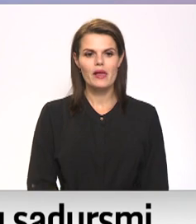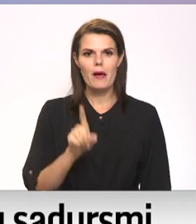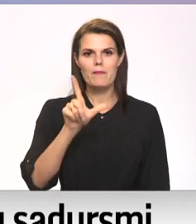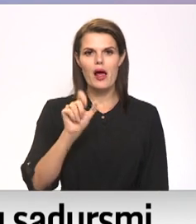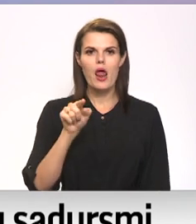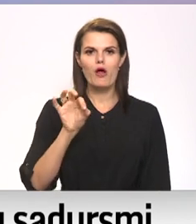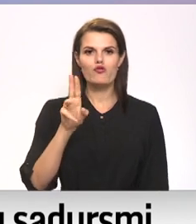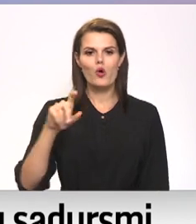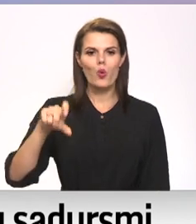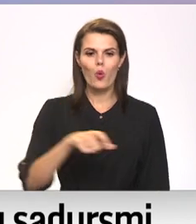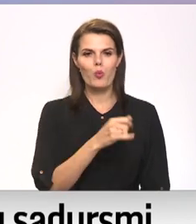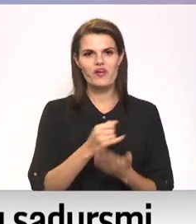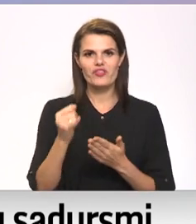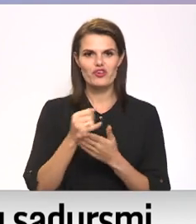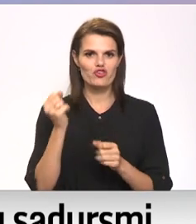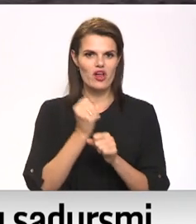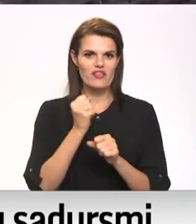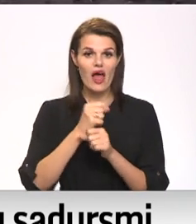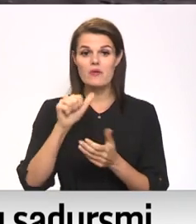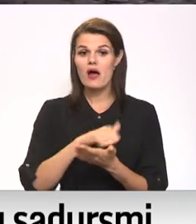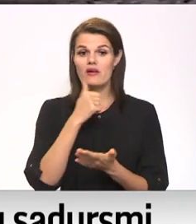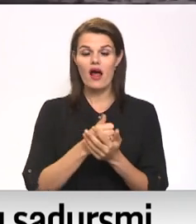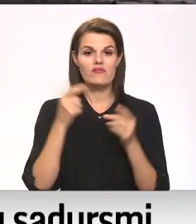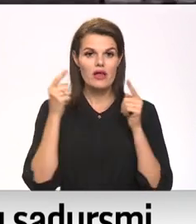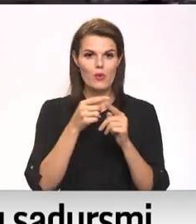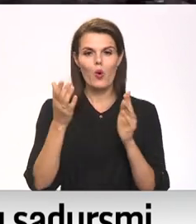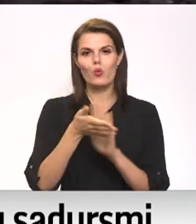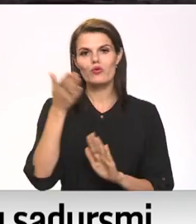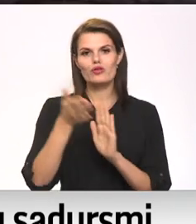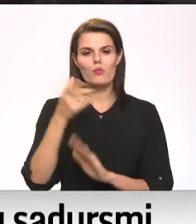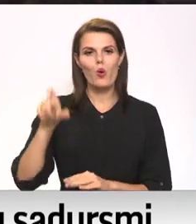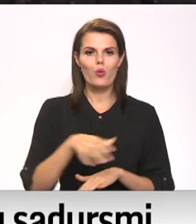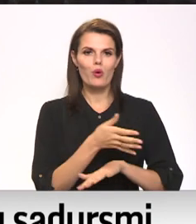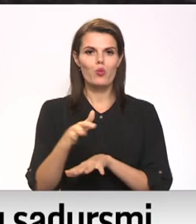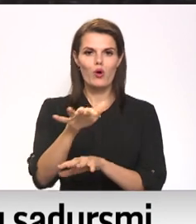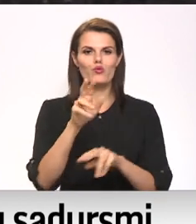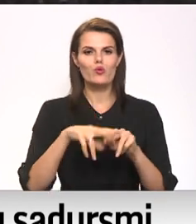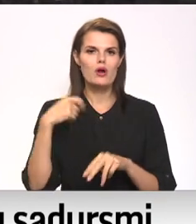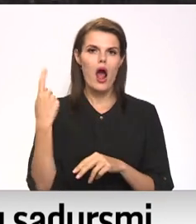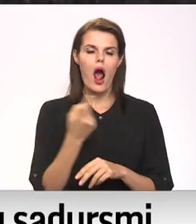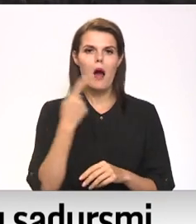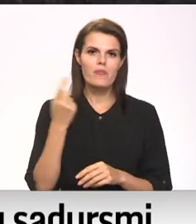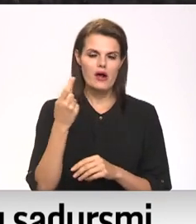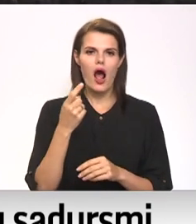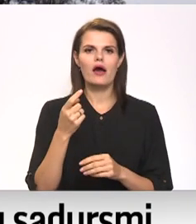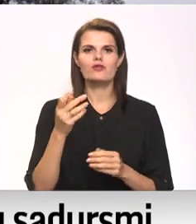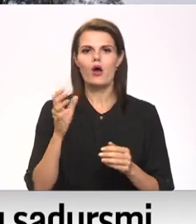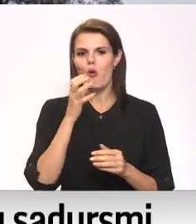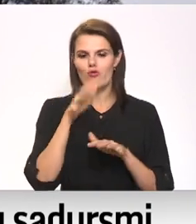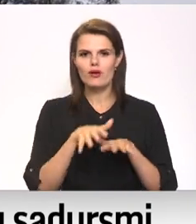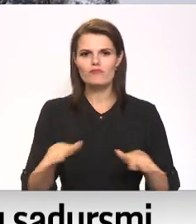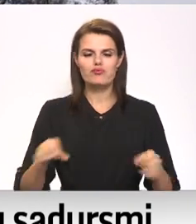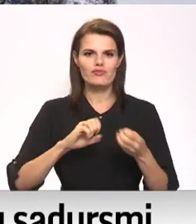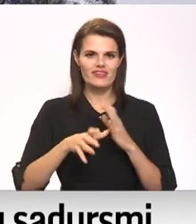Platonas upes gultnes tīrīšanas darbu galvenais mērķis ir uzlabot upes noteci un apkārt esošo meliorācijas sistēmu, kas ļautu